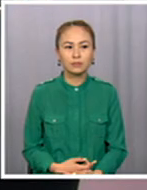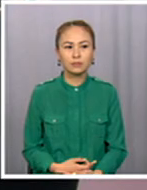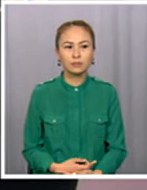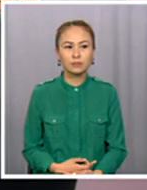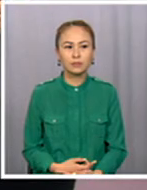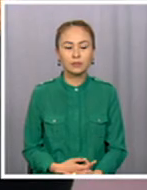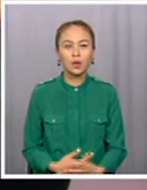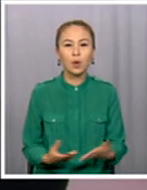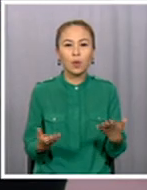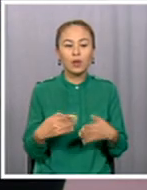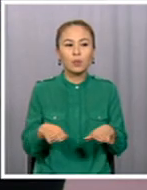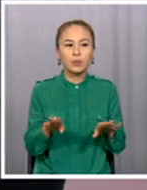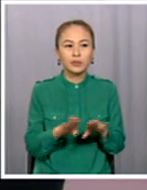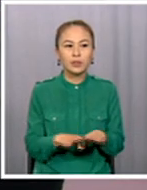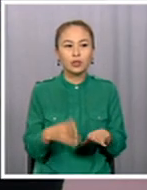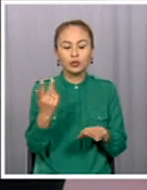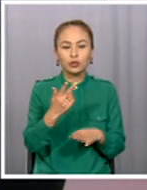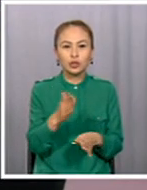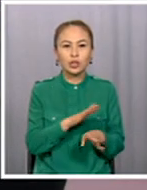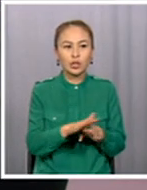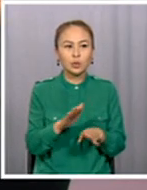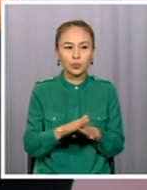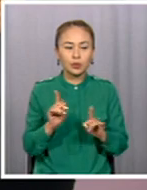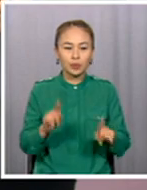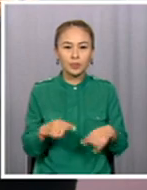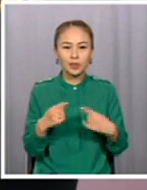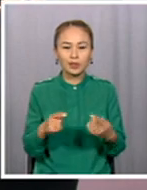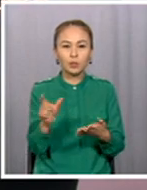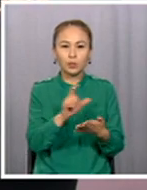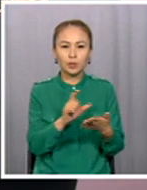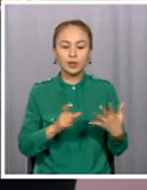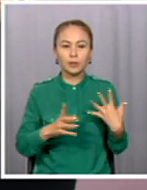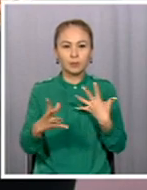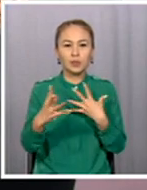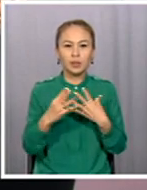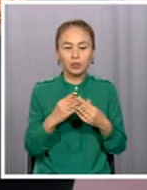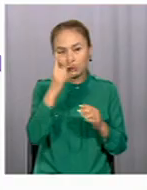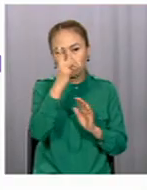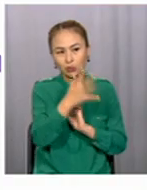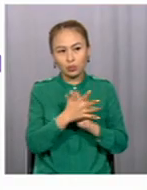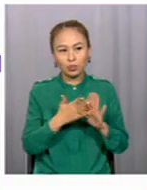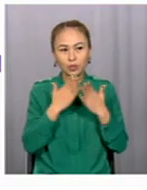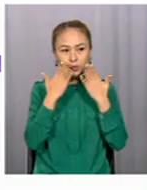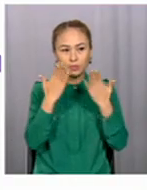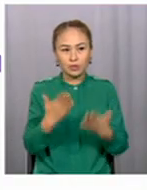Олай болса, үшінші жаттығуда берілген өлеңді бірге түсініп оқимыз.